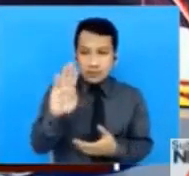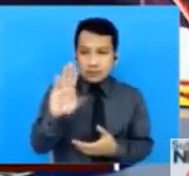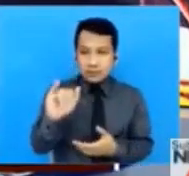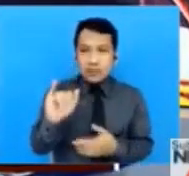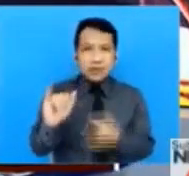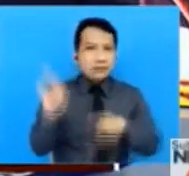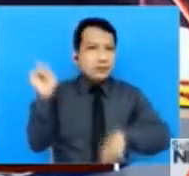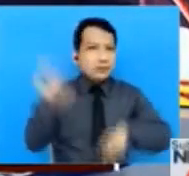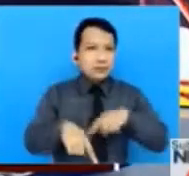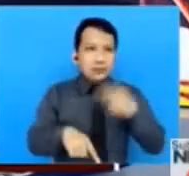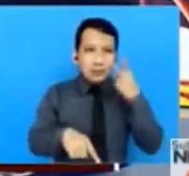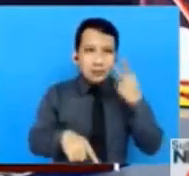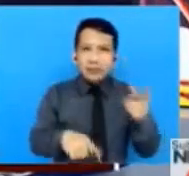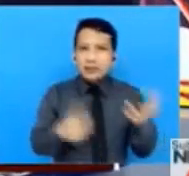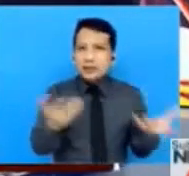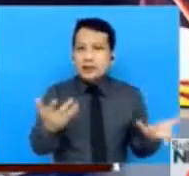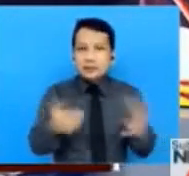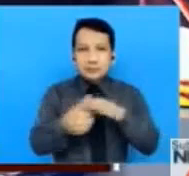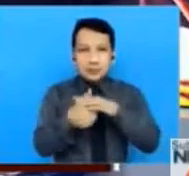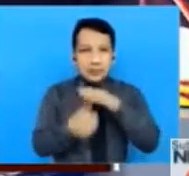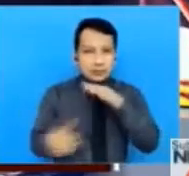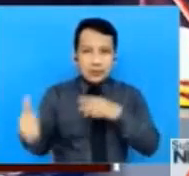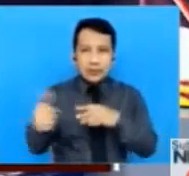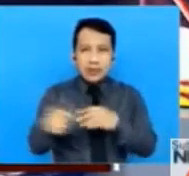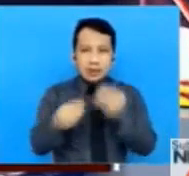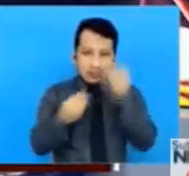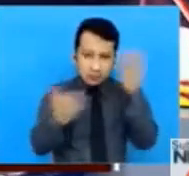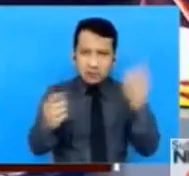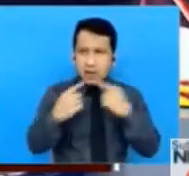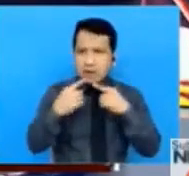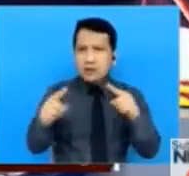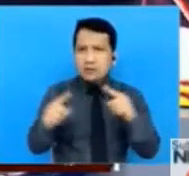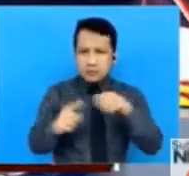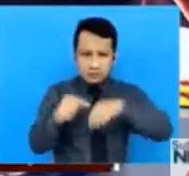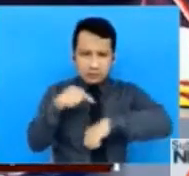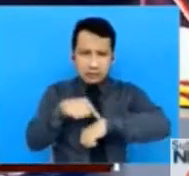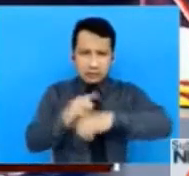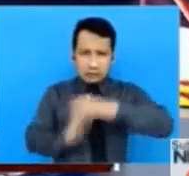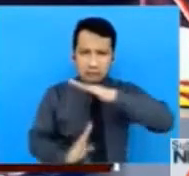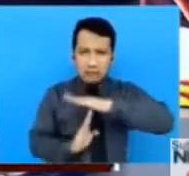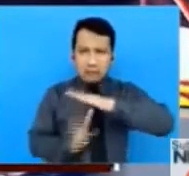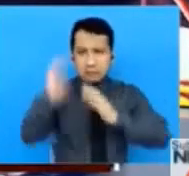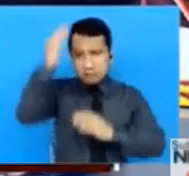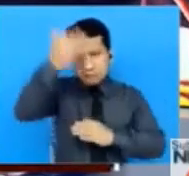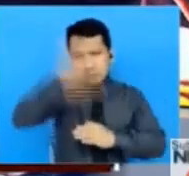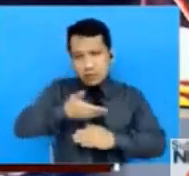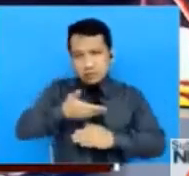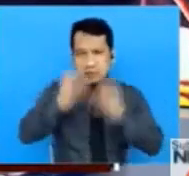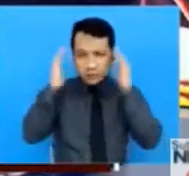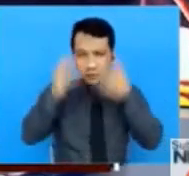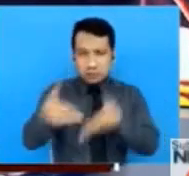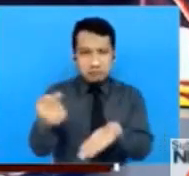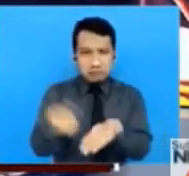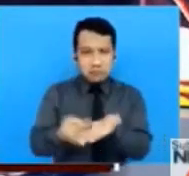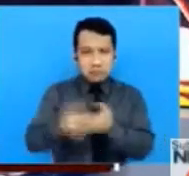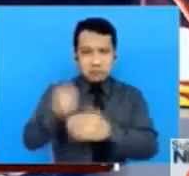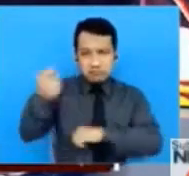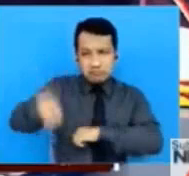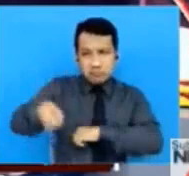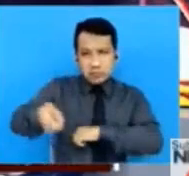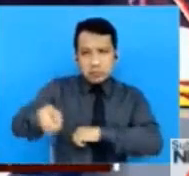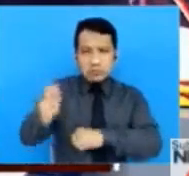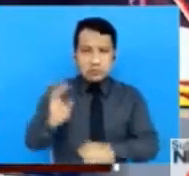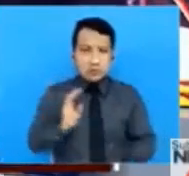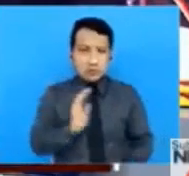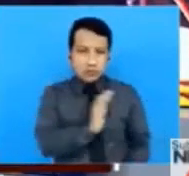rin po mahagilap. Pero ang mga revelasyon niya tungkol sa expiration date ng mga face shields naging sentro rin ng pagdinig sa kamera.